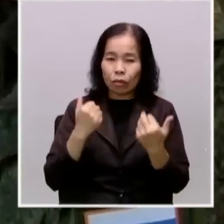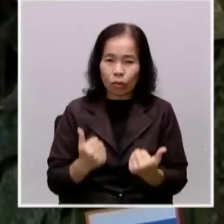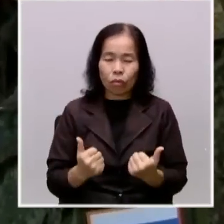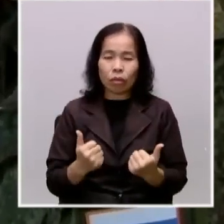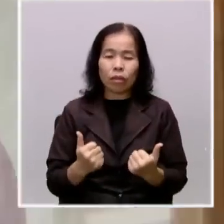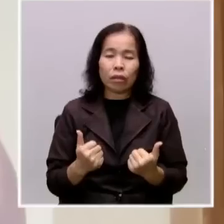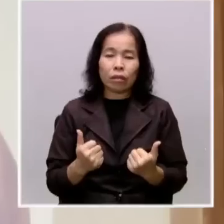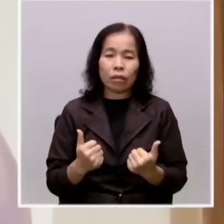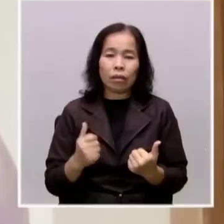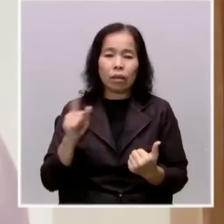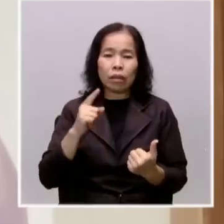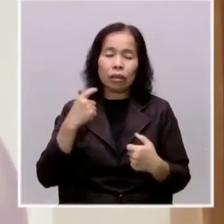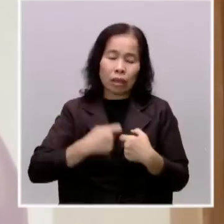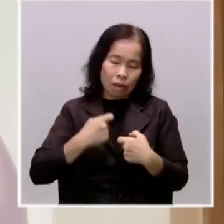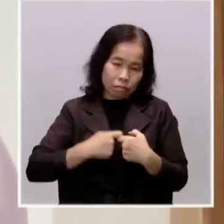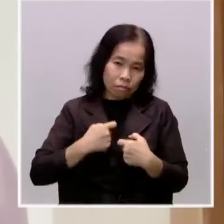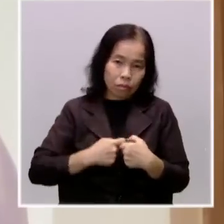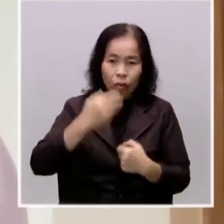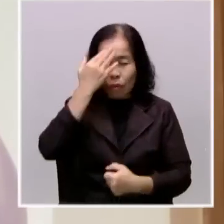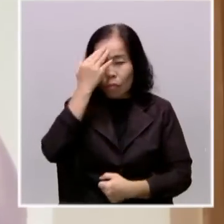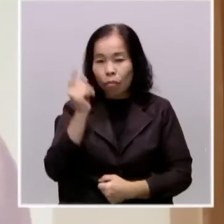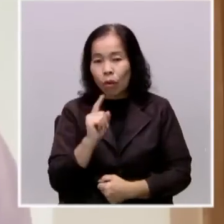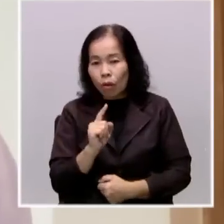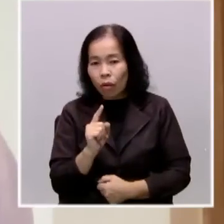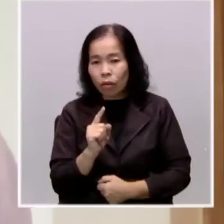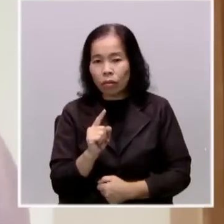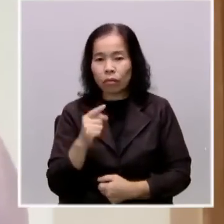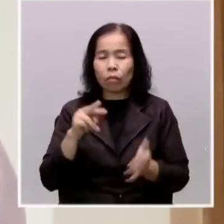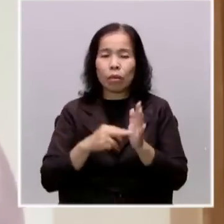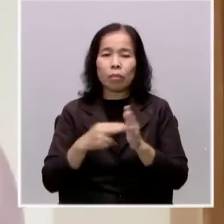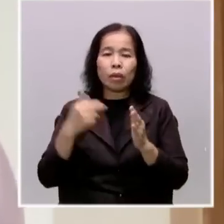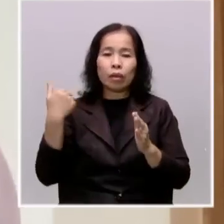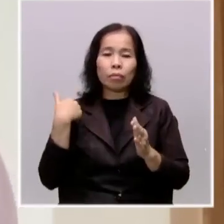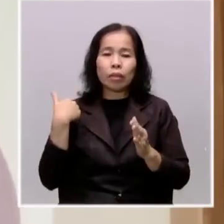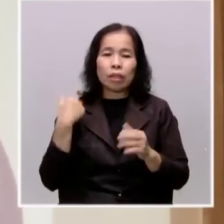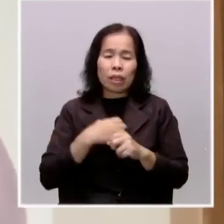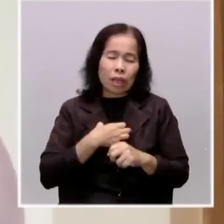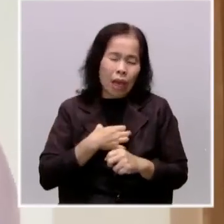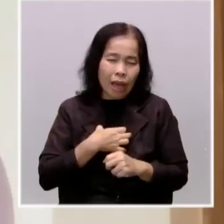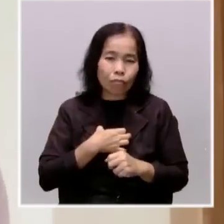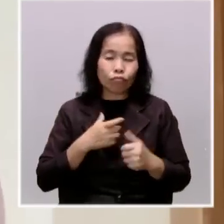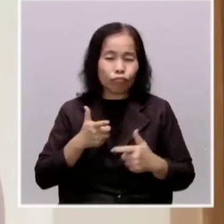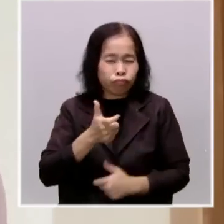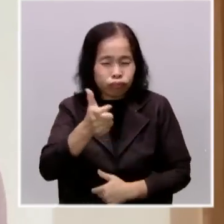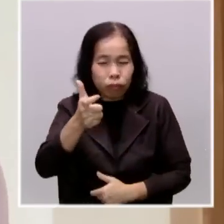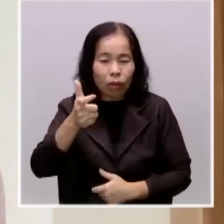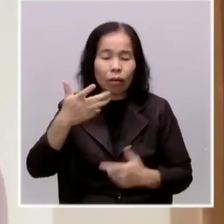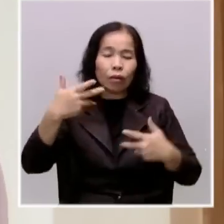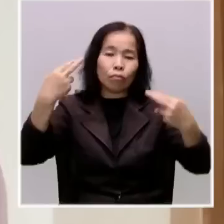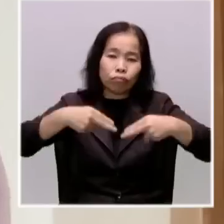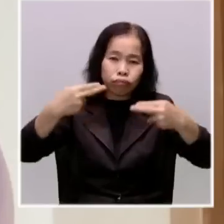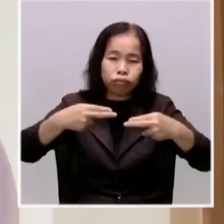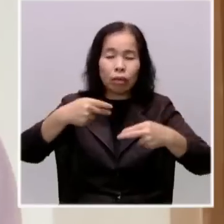ถานะที่ยากลำบากเหมือนกันในการเผด็จศึกยูเครนให้ราบคาบให้เรียบร้อยนะคะในช่วงเวลา